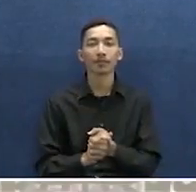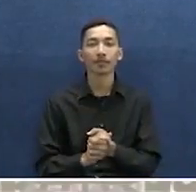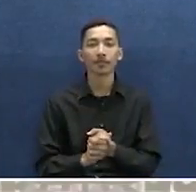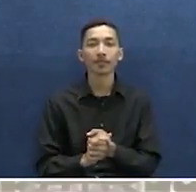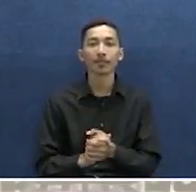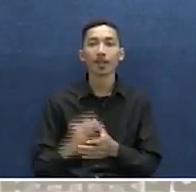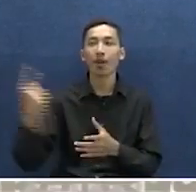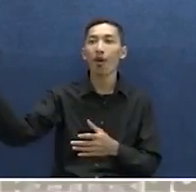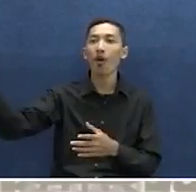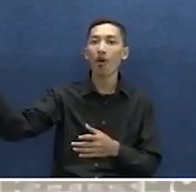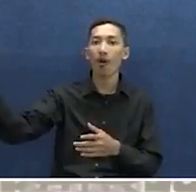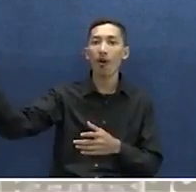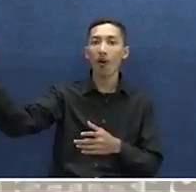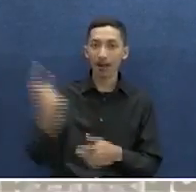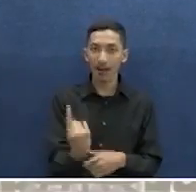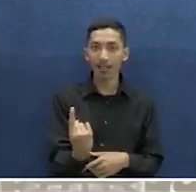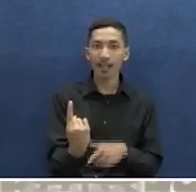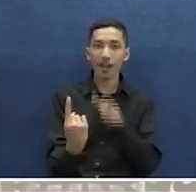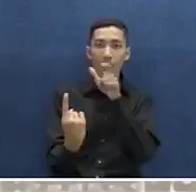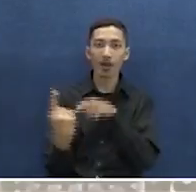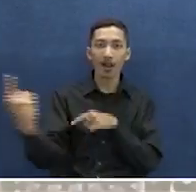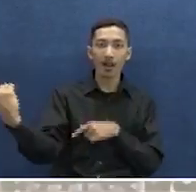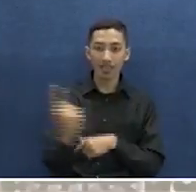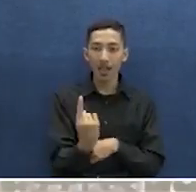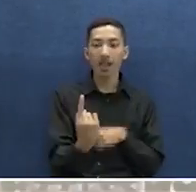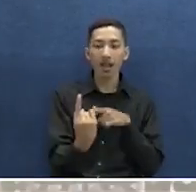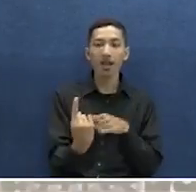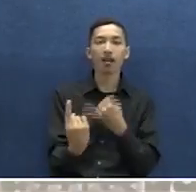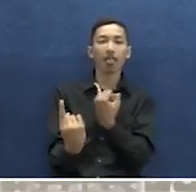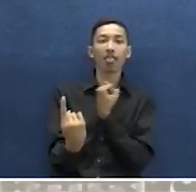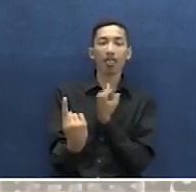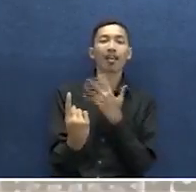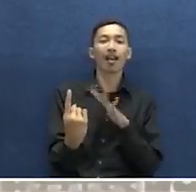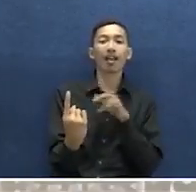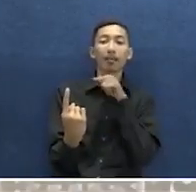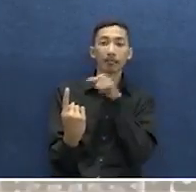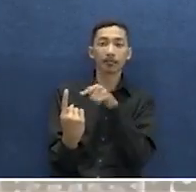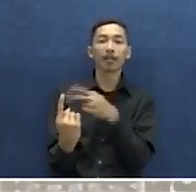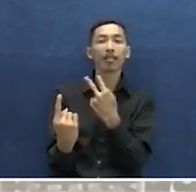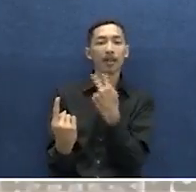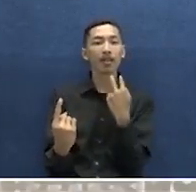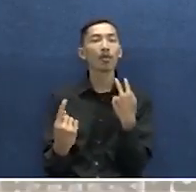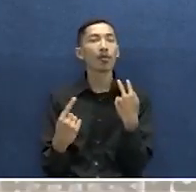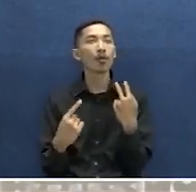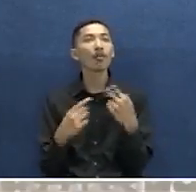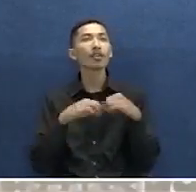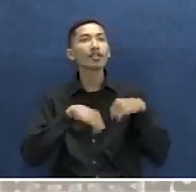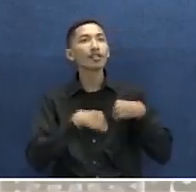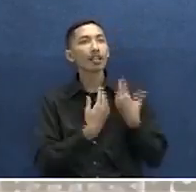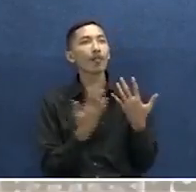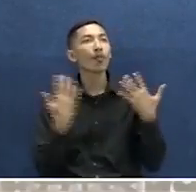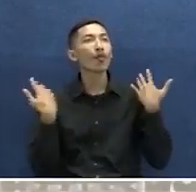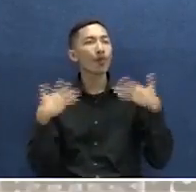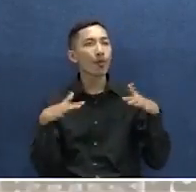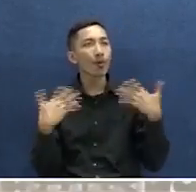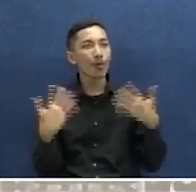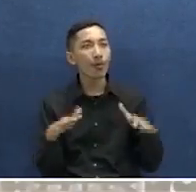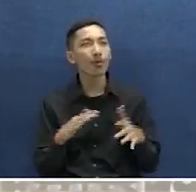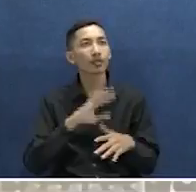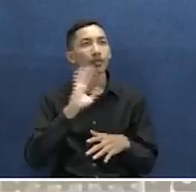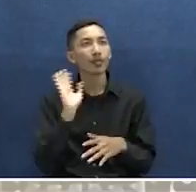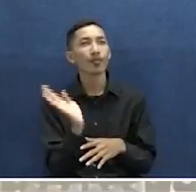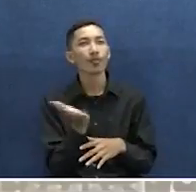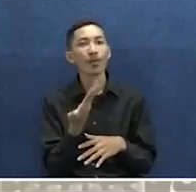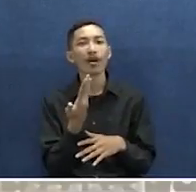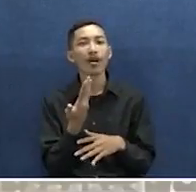menghina islam menghina syariat-syariat Islam justru Mereka melihat luar biasa ya Islam ini ya Segala sesuatu